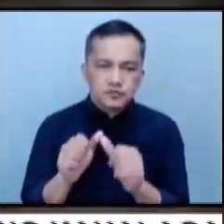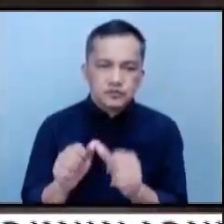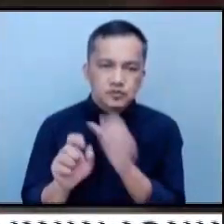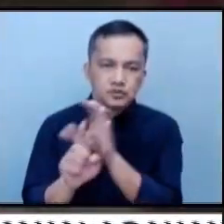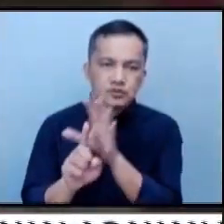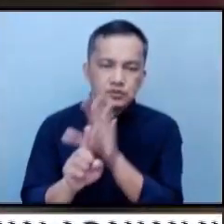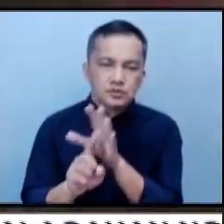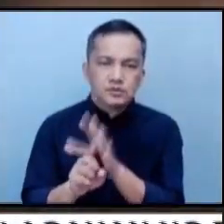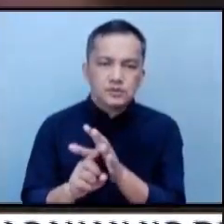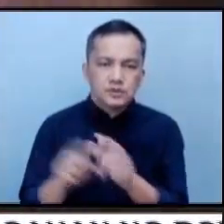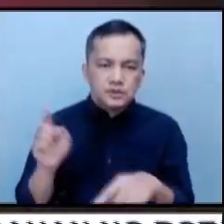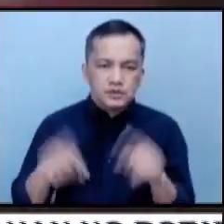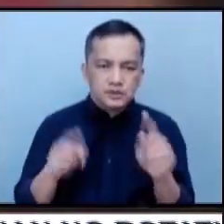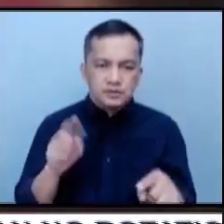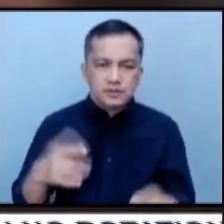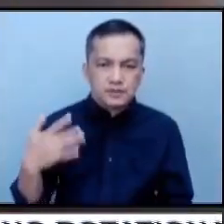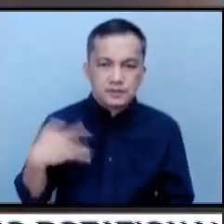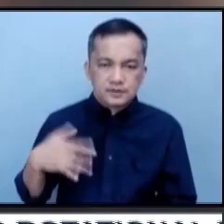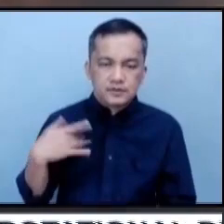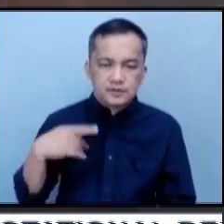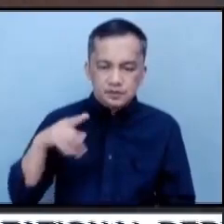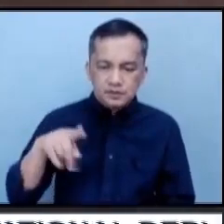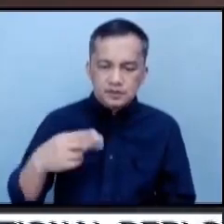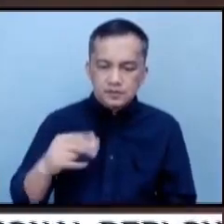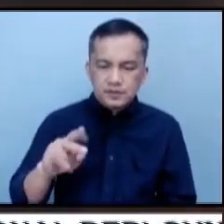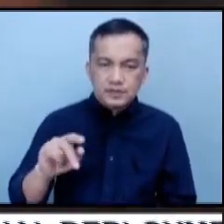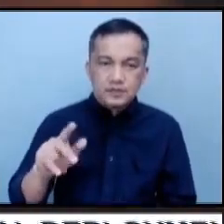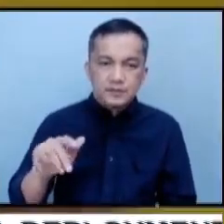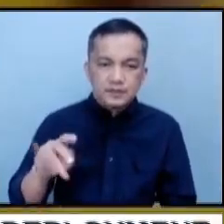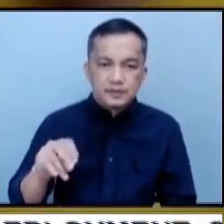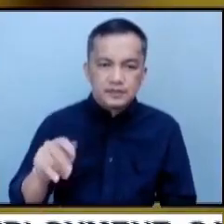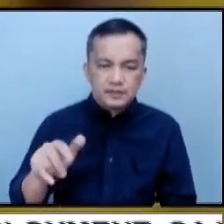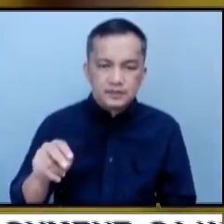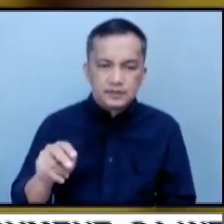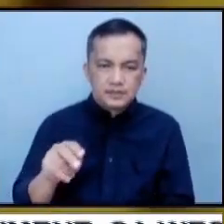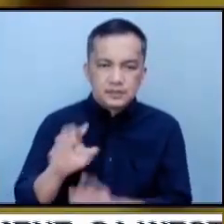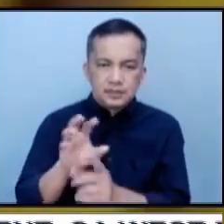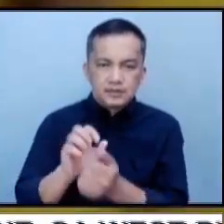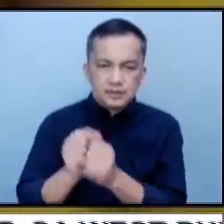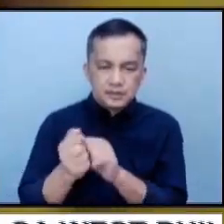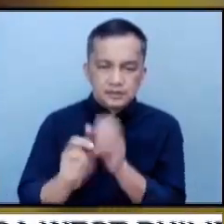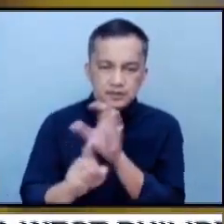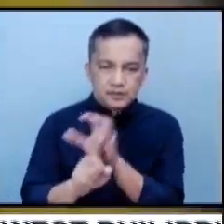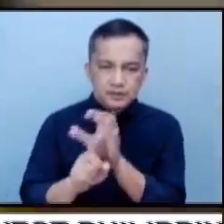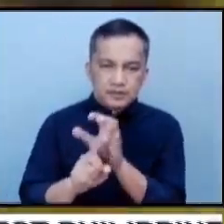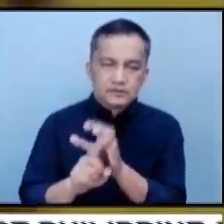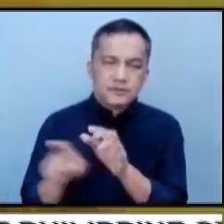iba't ibang fashion phenomenon pa ang makikilala at papatok sa mga Pinoy.